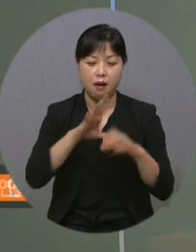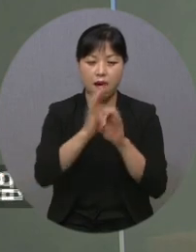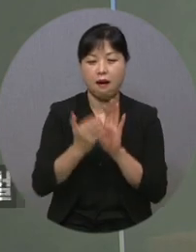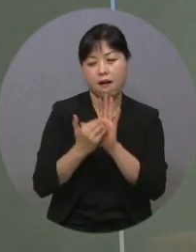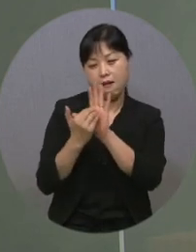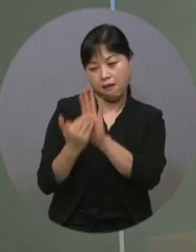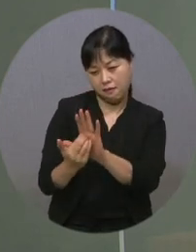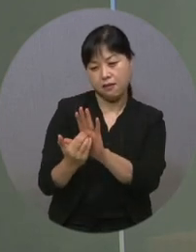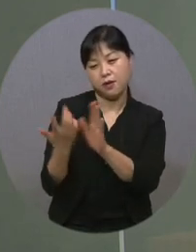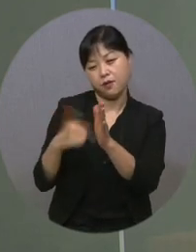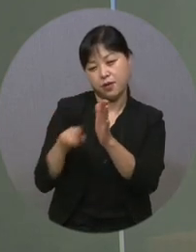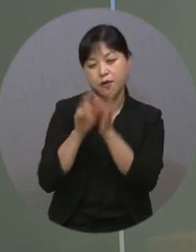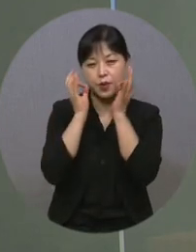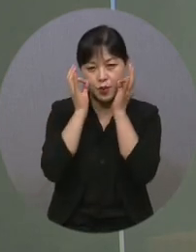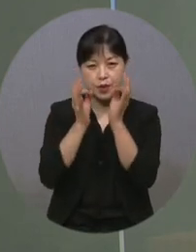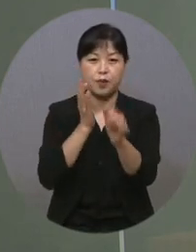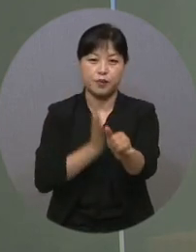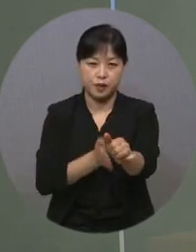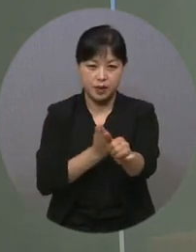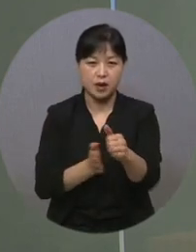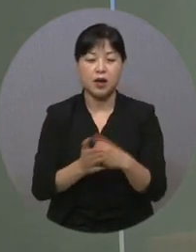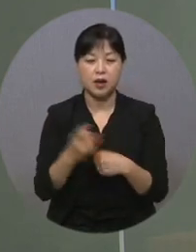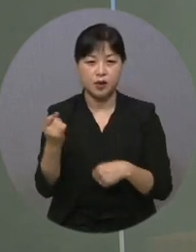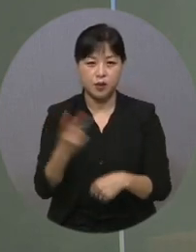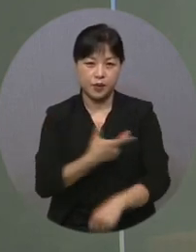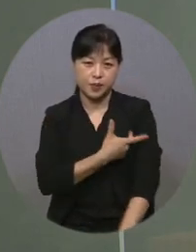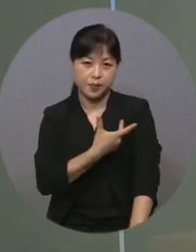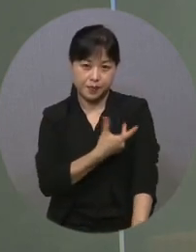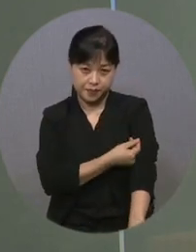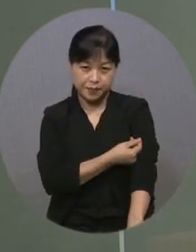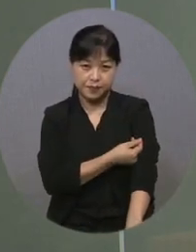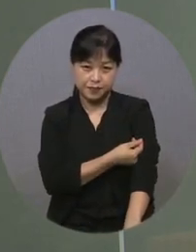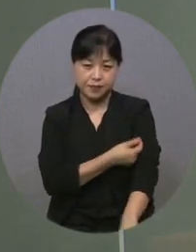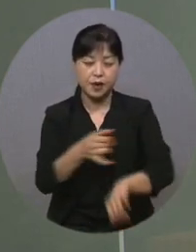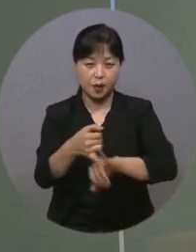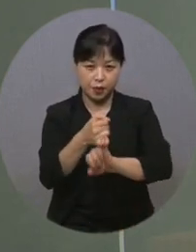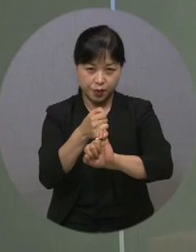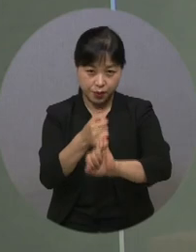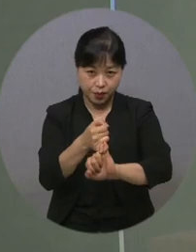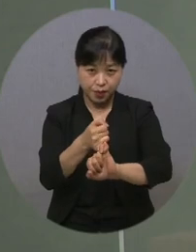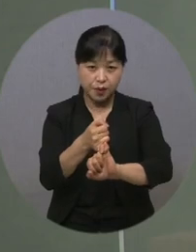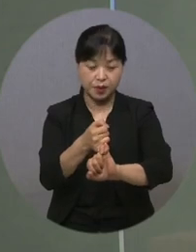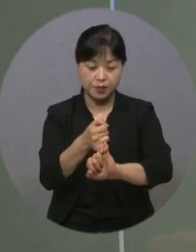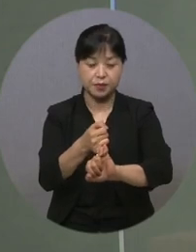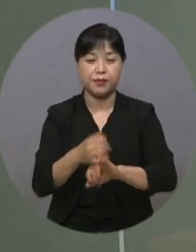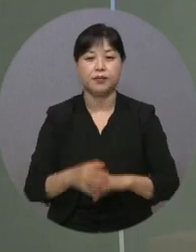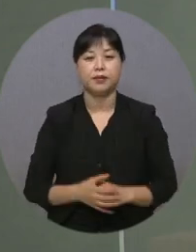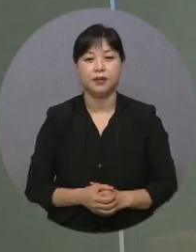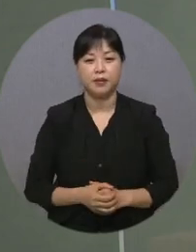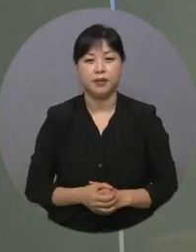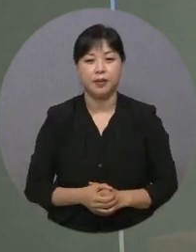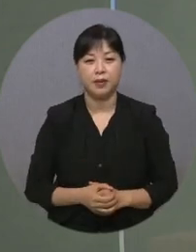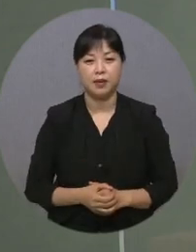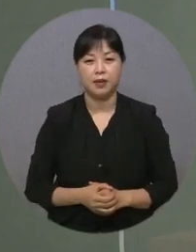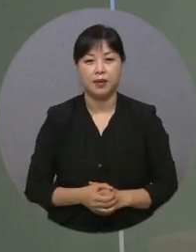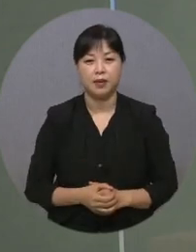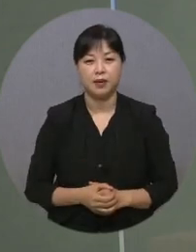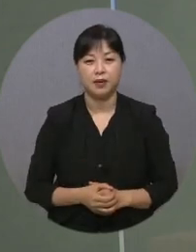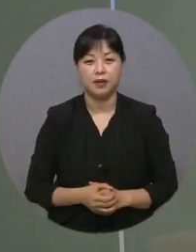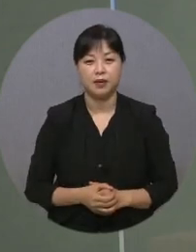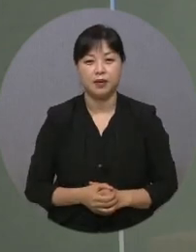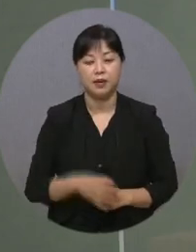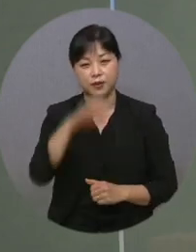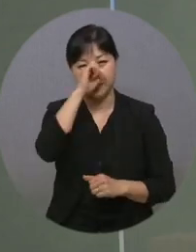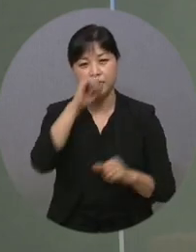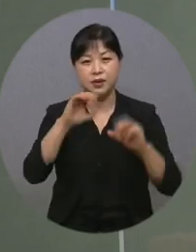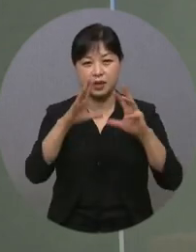대책에 호응하시고 백신 접종 잊지 마시고 다 맞으셔서 좋은